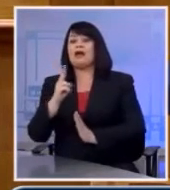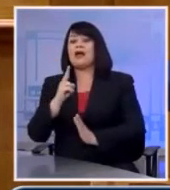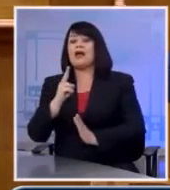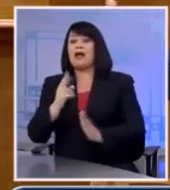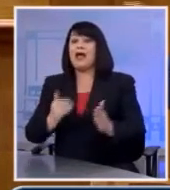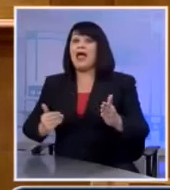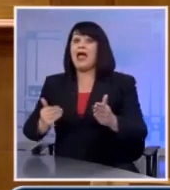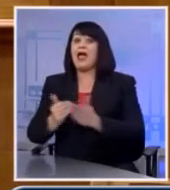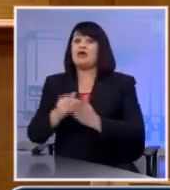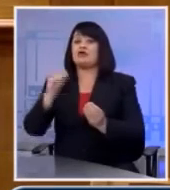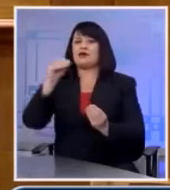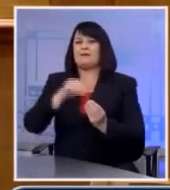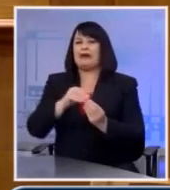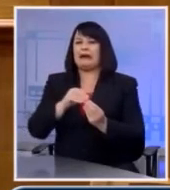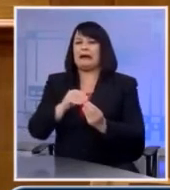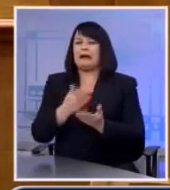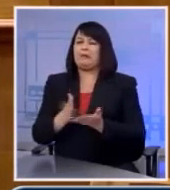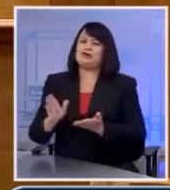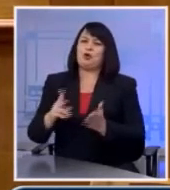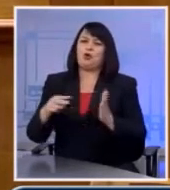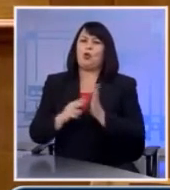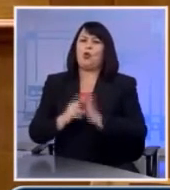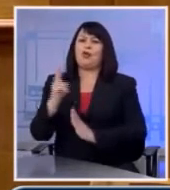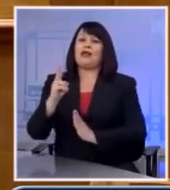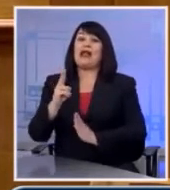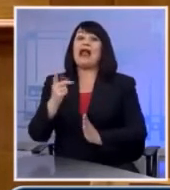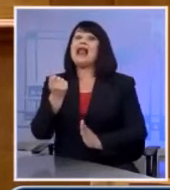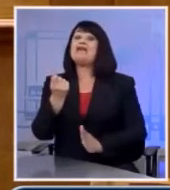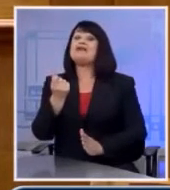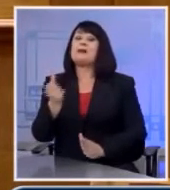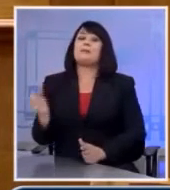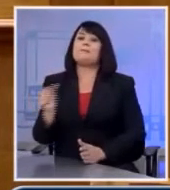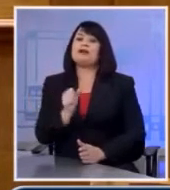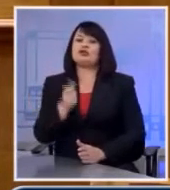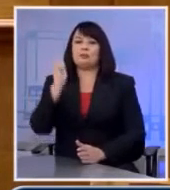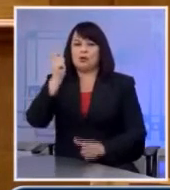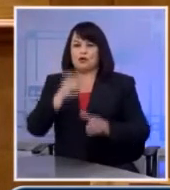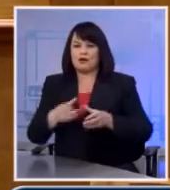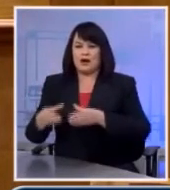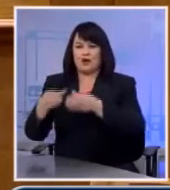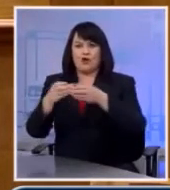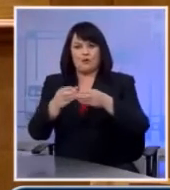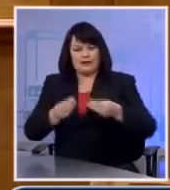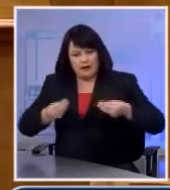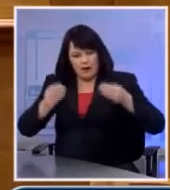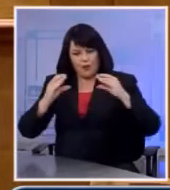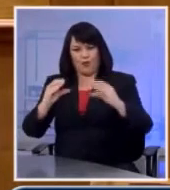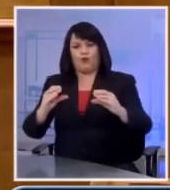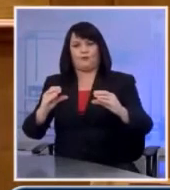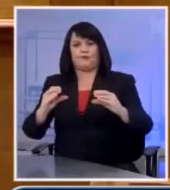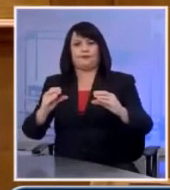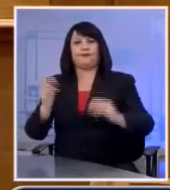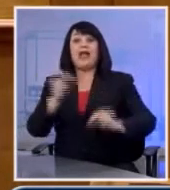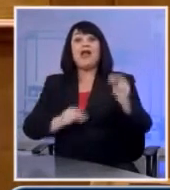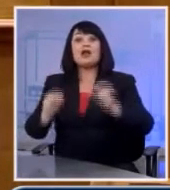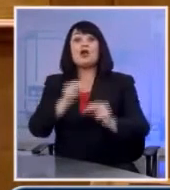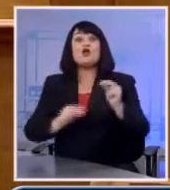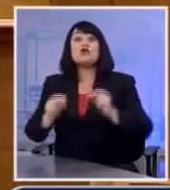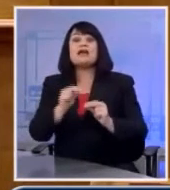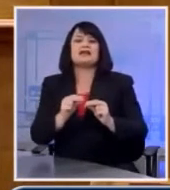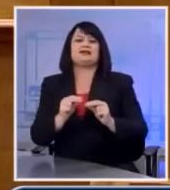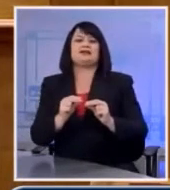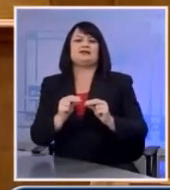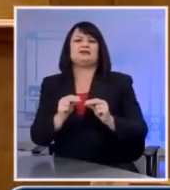τον Απρίλιο, το μισό 2012, να δοθούν στα κόμματα για να κάνουν εκλογές ανεκχώρητες